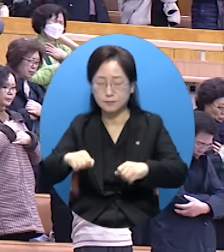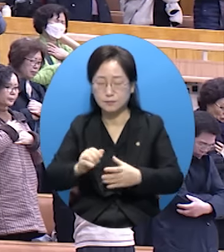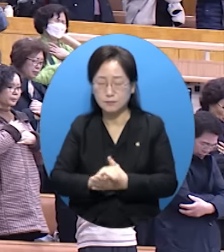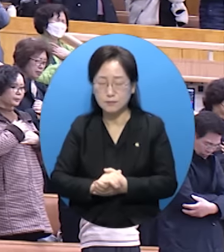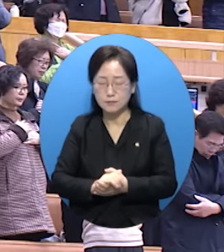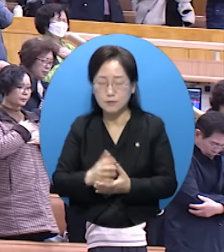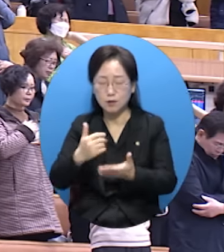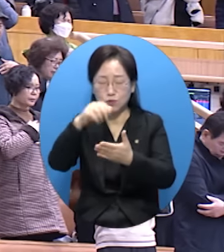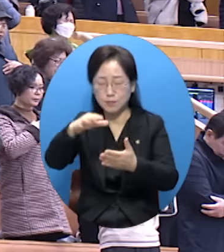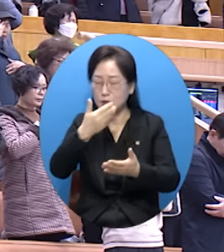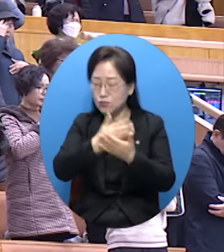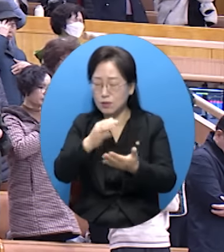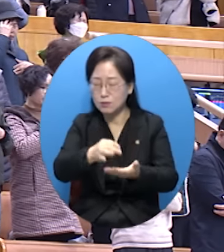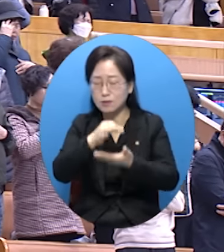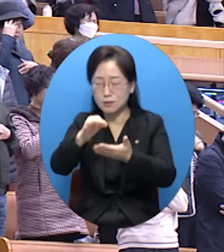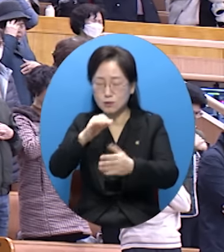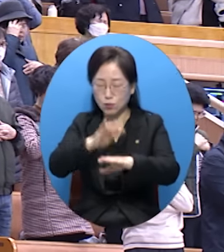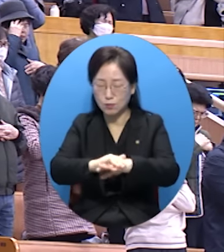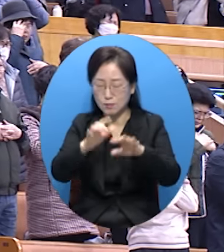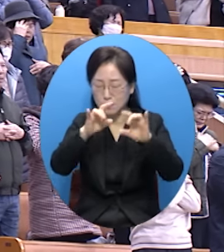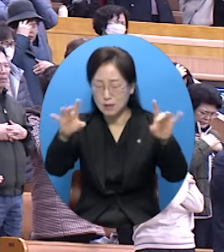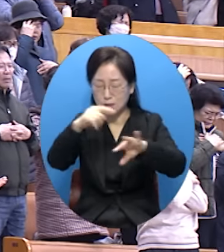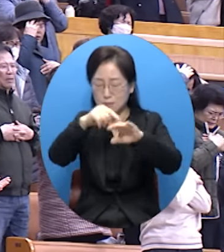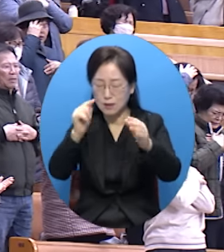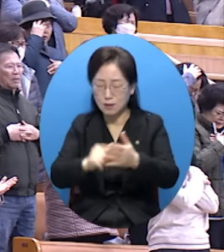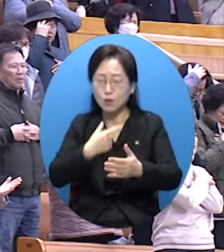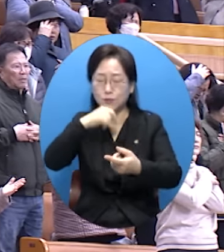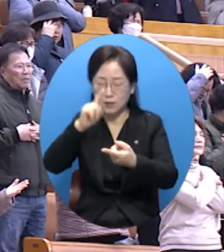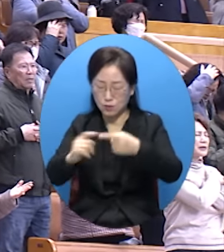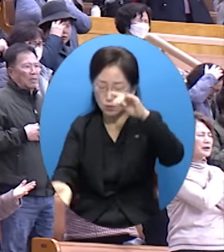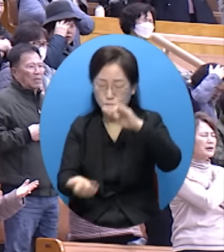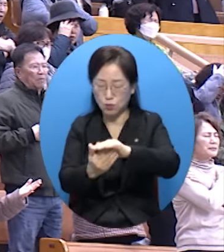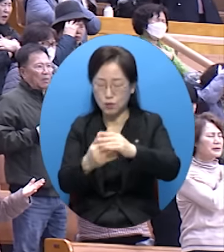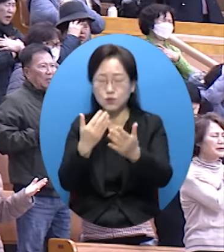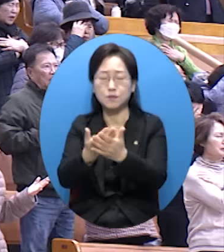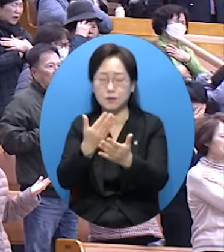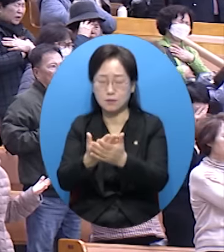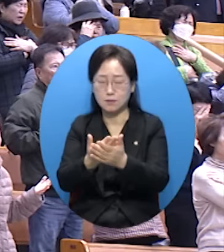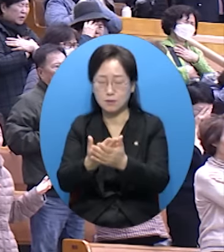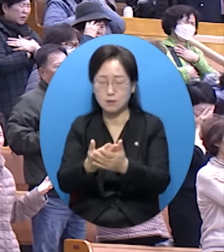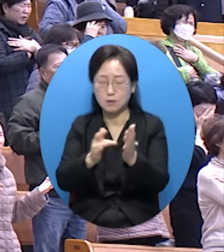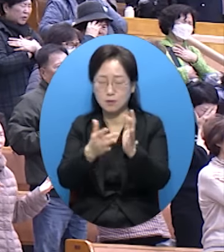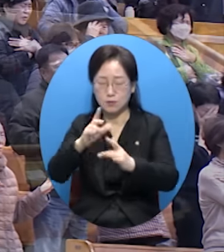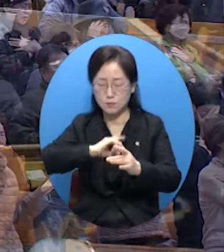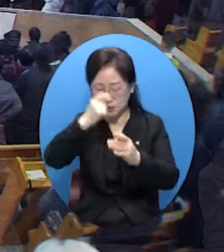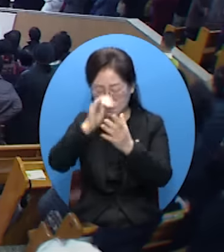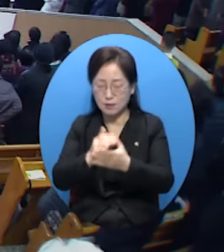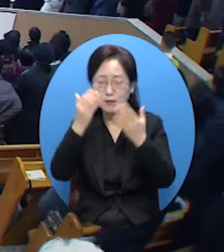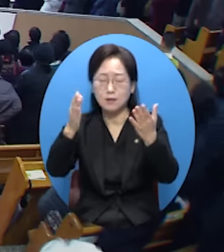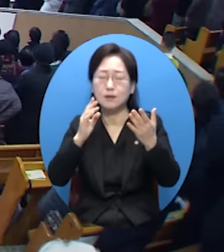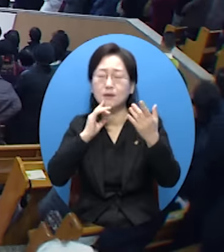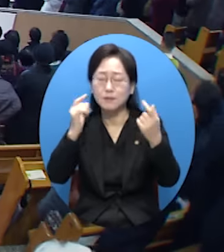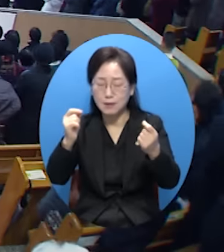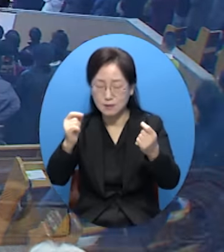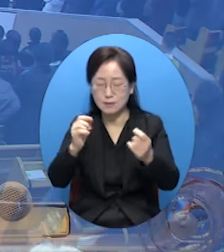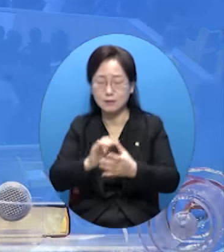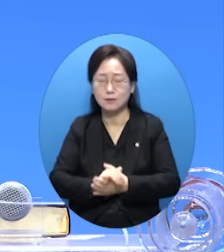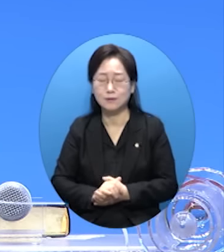주 앞에 귀한 인물들을 속기들 받아 그 마음의 소원이 다 이루어지게 하여 주옵소서. 예수님의 이름으로 기도드립니다.